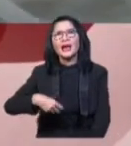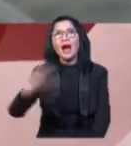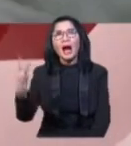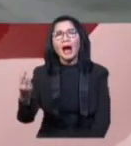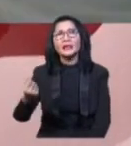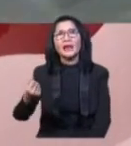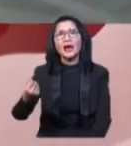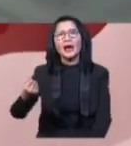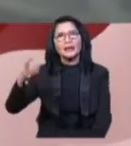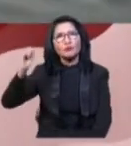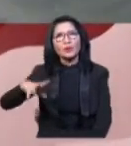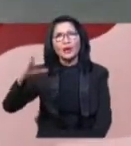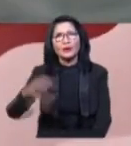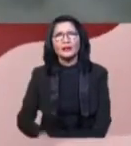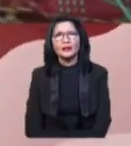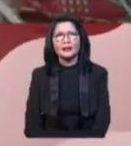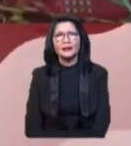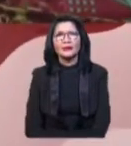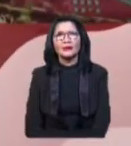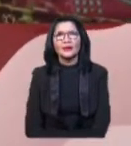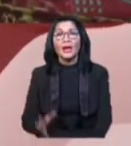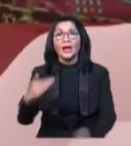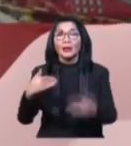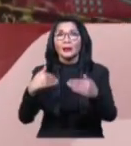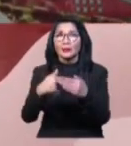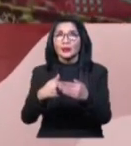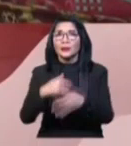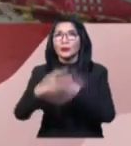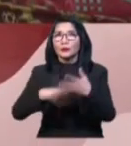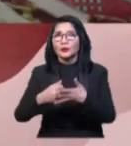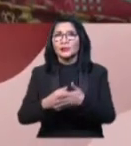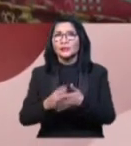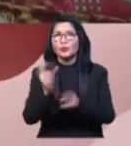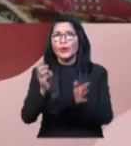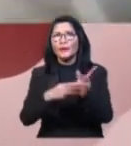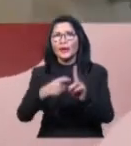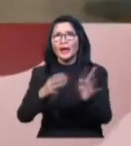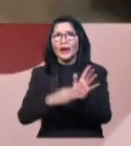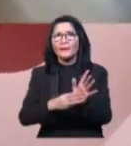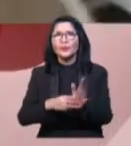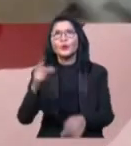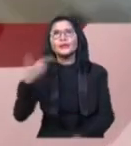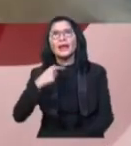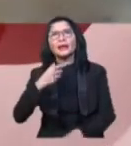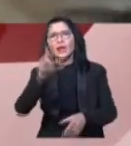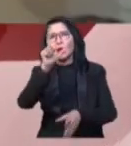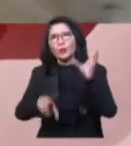coba buat pendekatan memang dari hulu hilir ya, bahan pres produktif usaha mikro jelas itu mengintervensi dari sisi